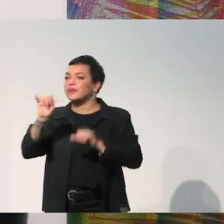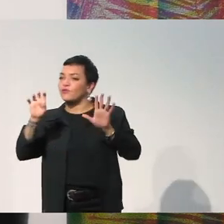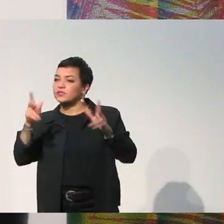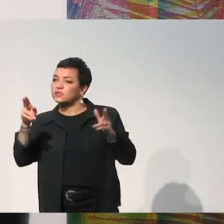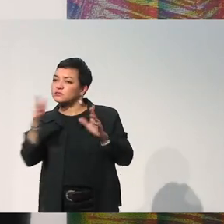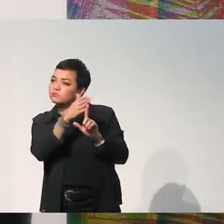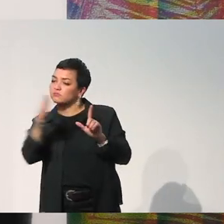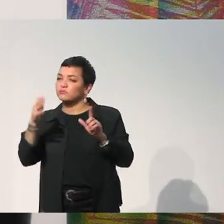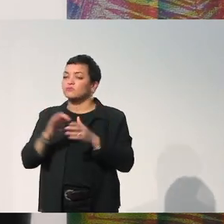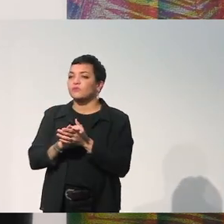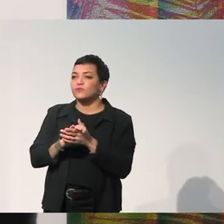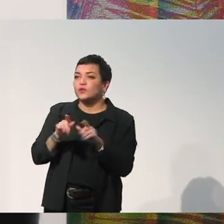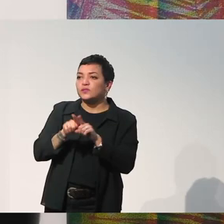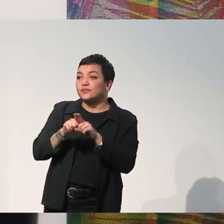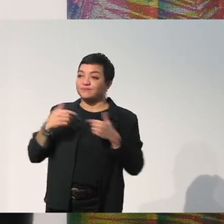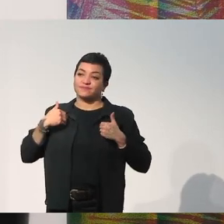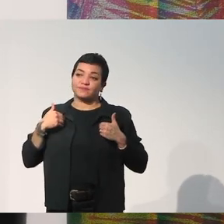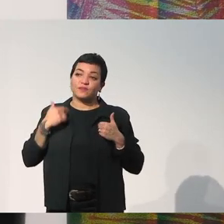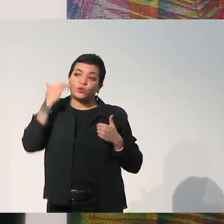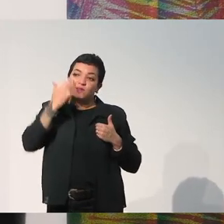aussi accessoirement à mon adolescence,